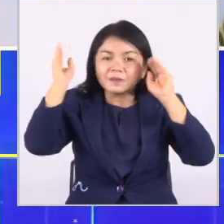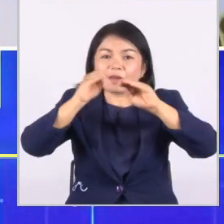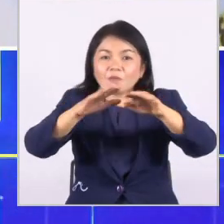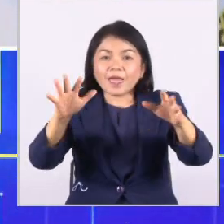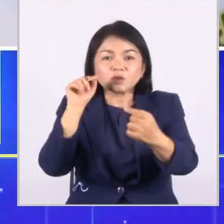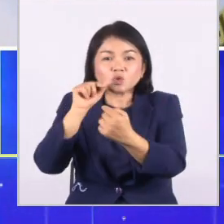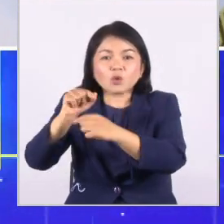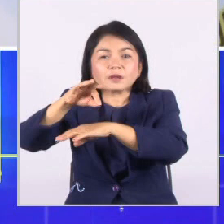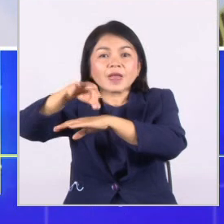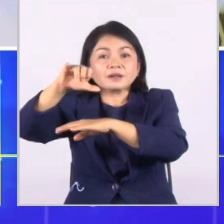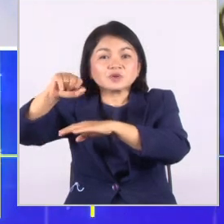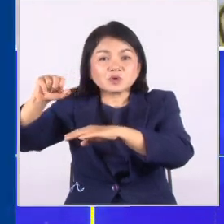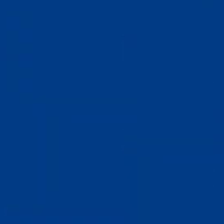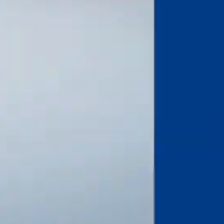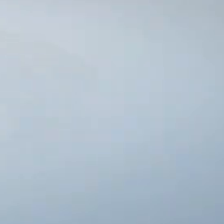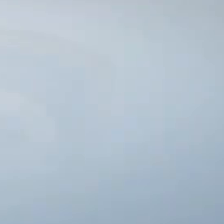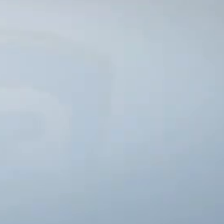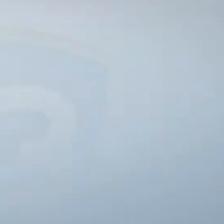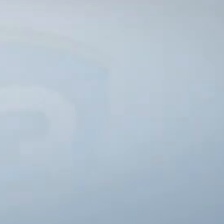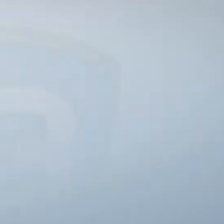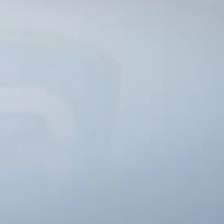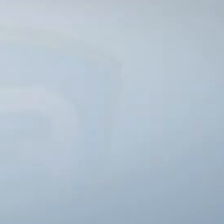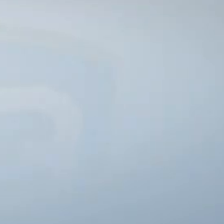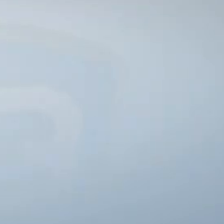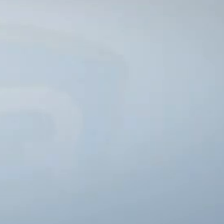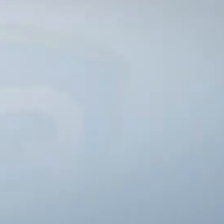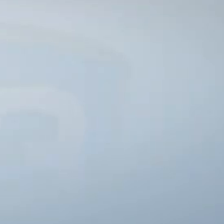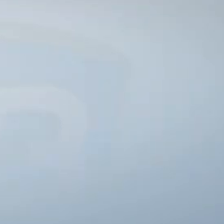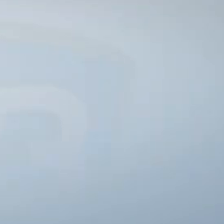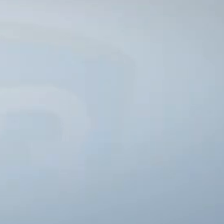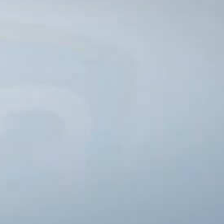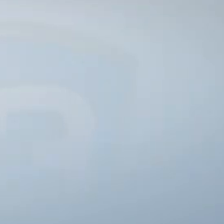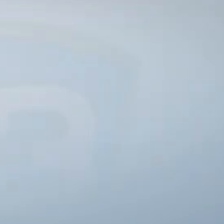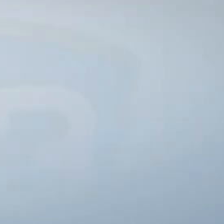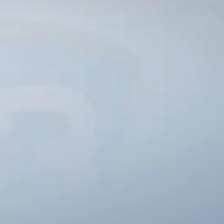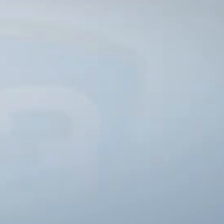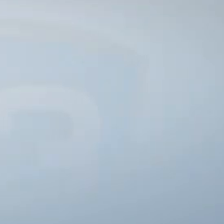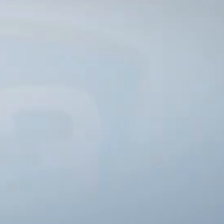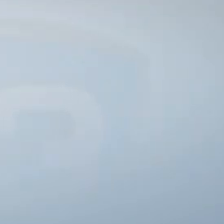ณ์พอดี นี่นะครับเข้ายุคเข้าสมัยนะ อนุโมทนาบุญด้วยนะคะ ใช่ใช่ใช่